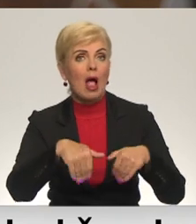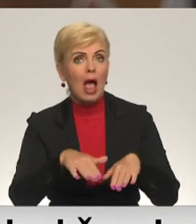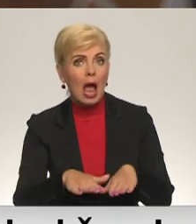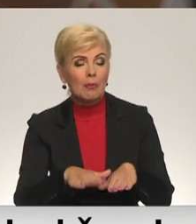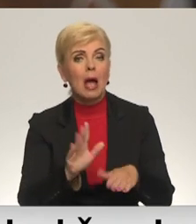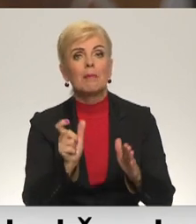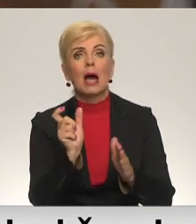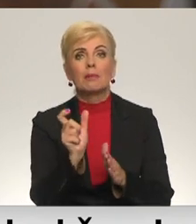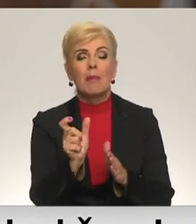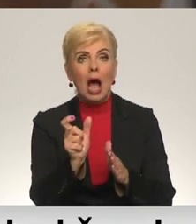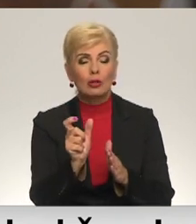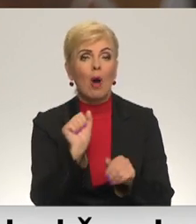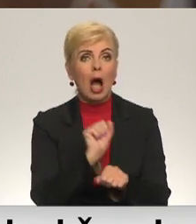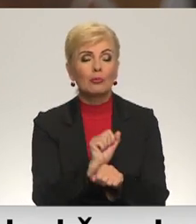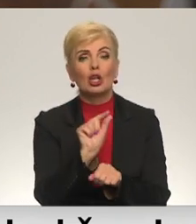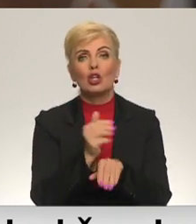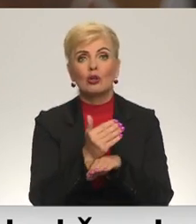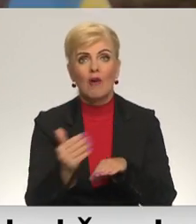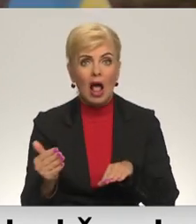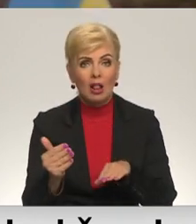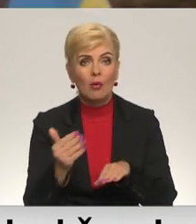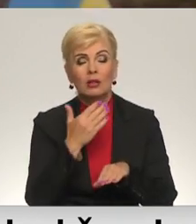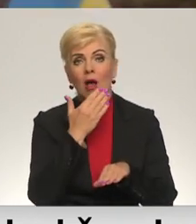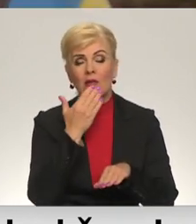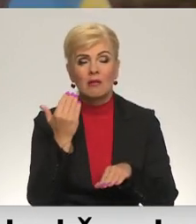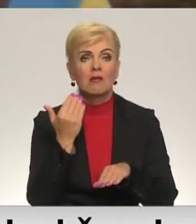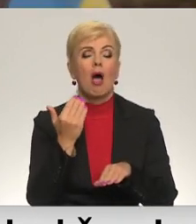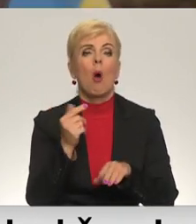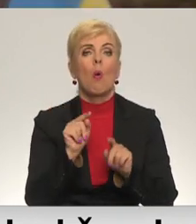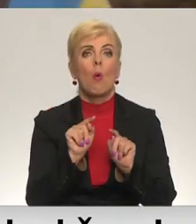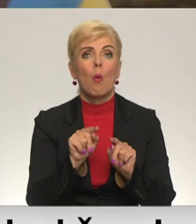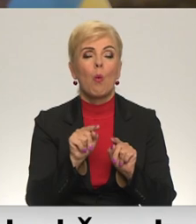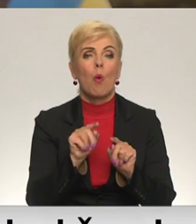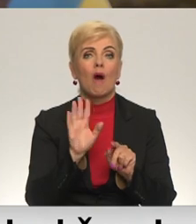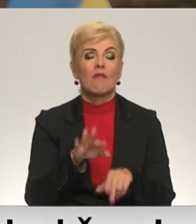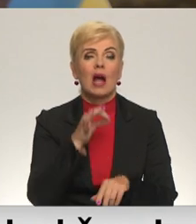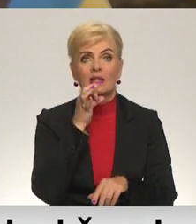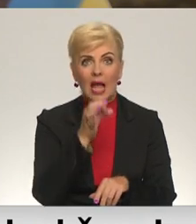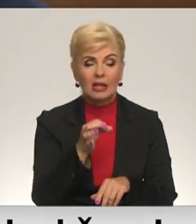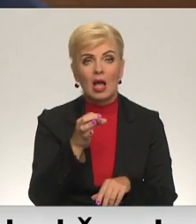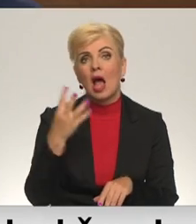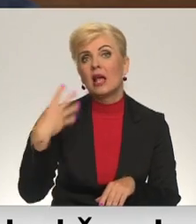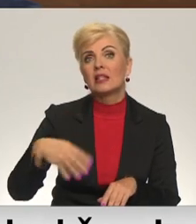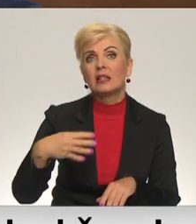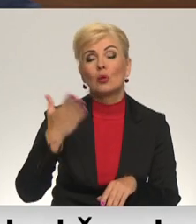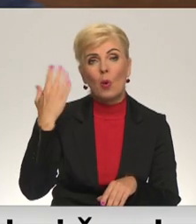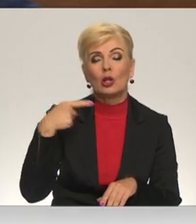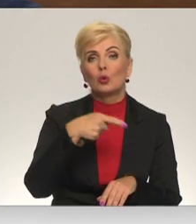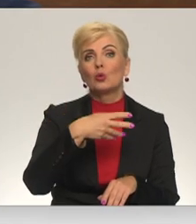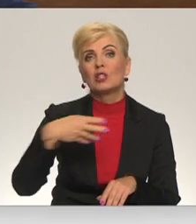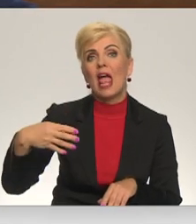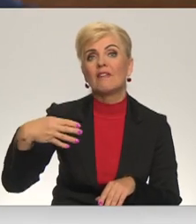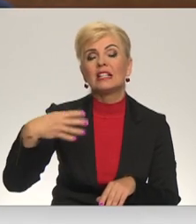pantu apturēšanu ir novēlota, taču nav vairs apturama. Es teiktu, ka vajadzēja 90. Gados, tad,